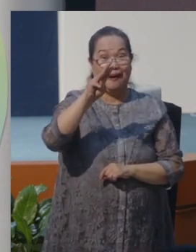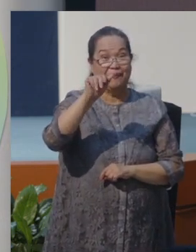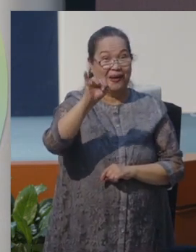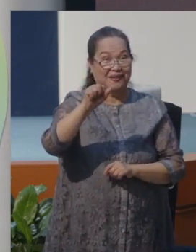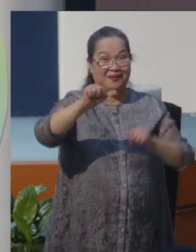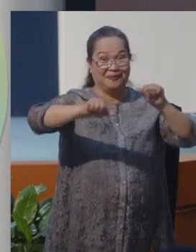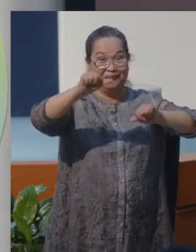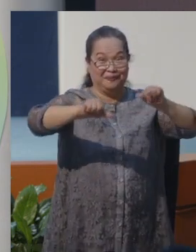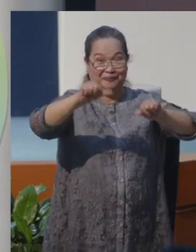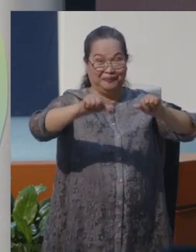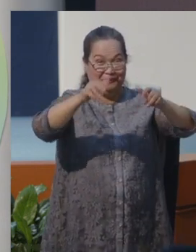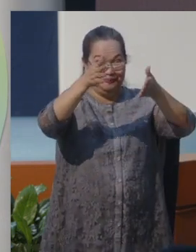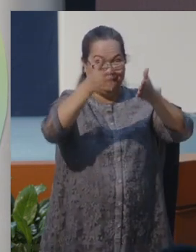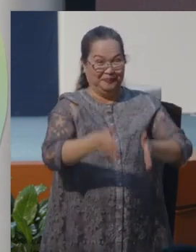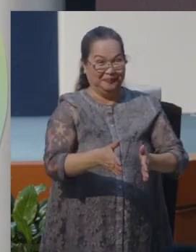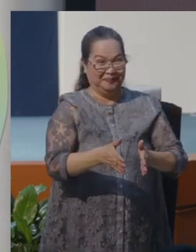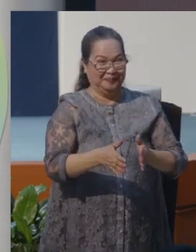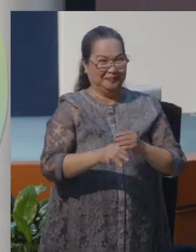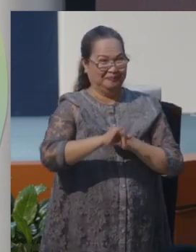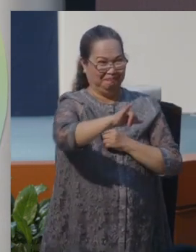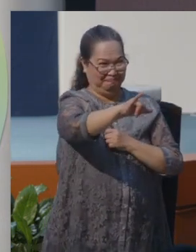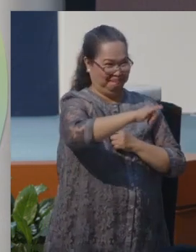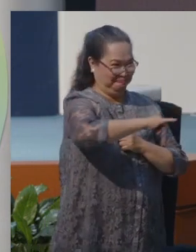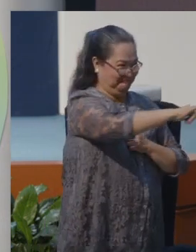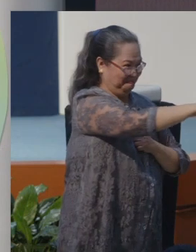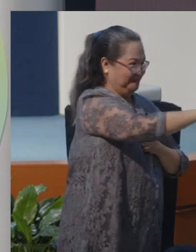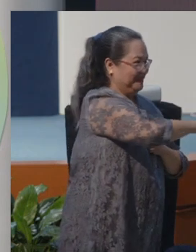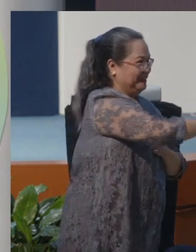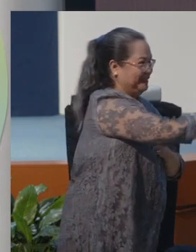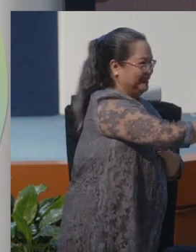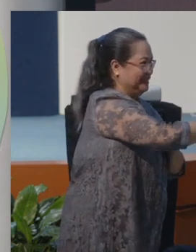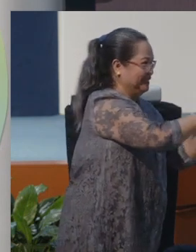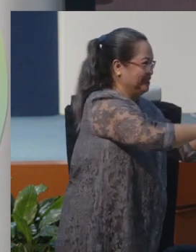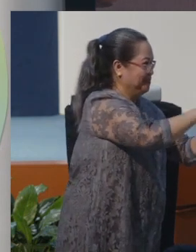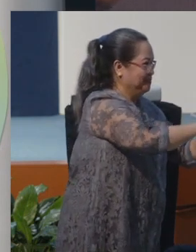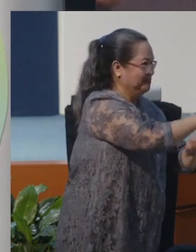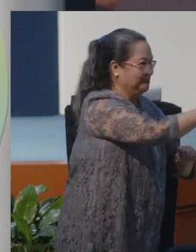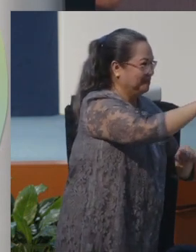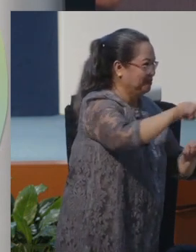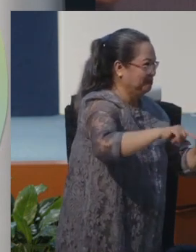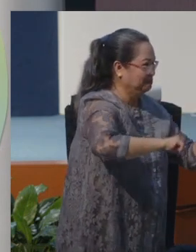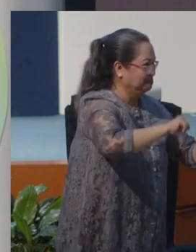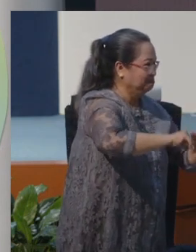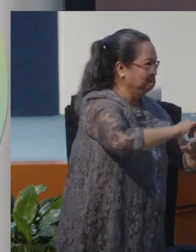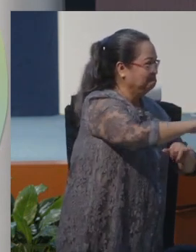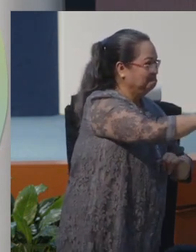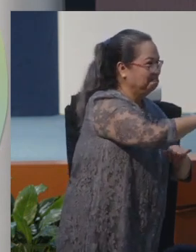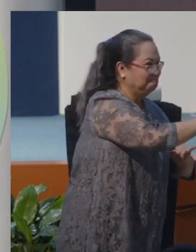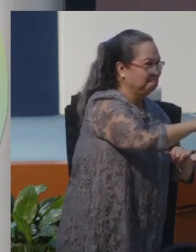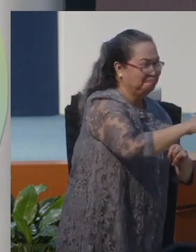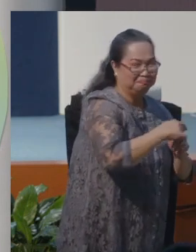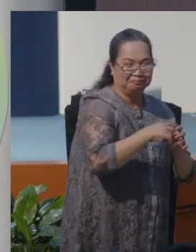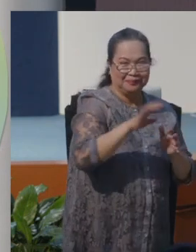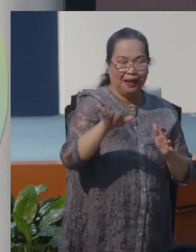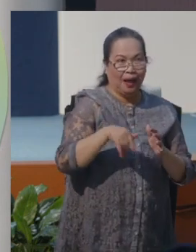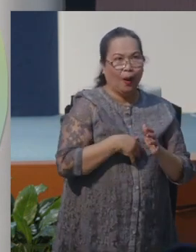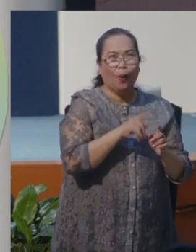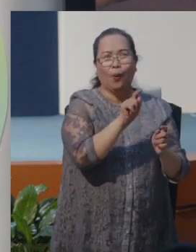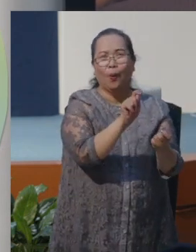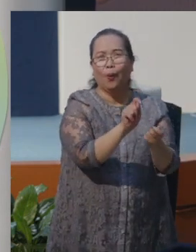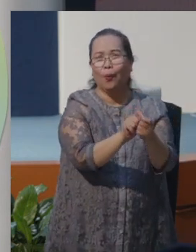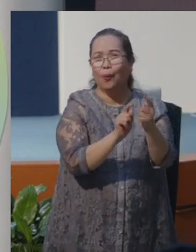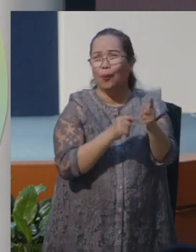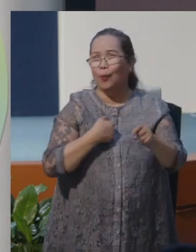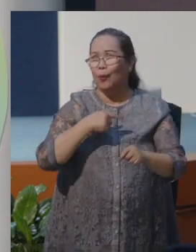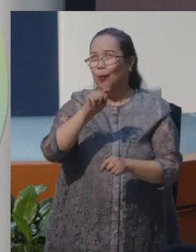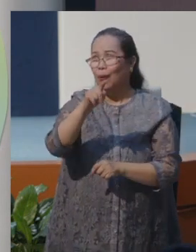Kasi katulad natin siya, doubting Thomas. Hindi po ba lahat tayo ganyan, di ba? Kaya nakaka-relate tayo kay Thomas kasi si